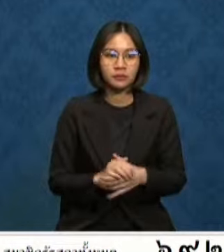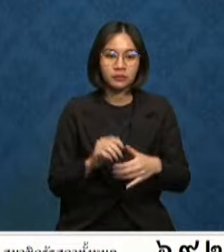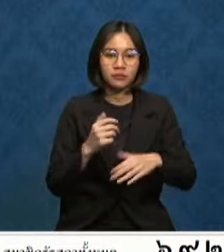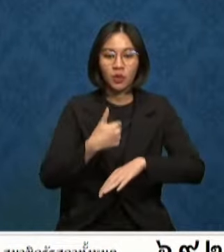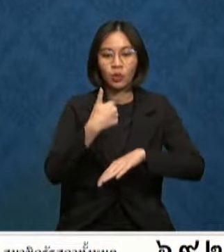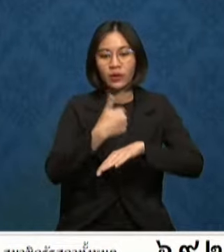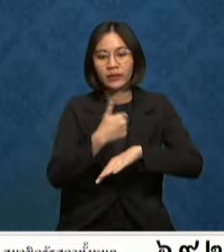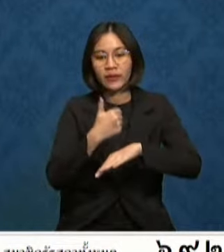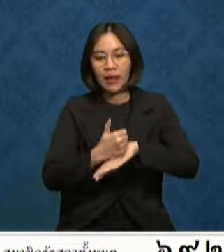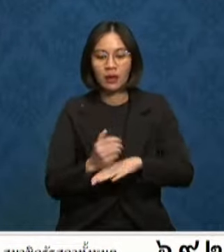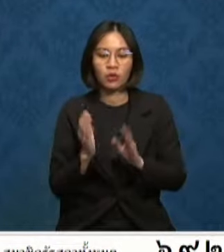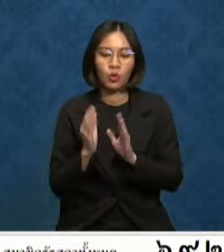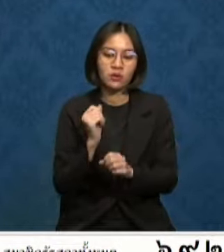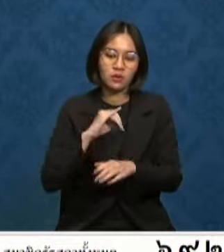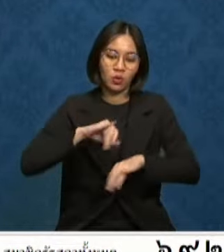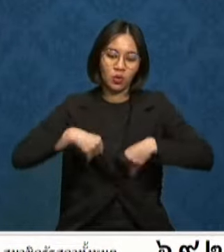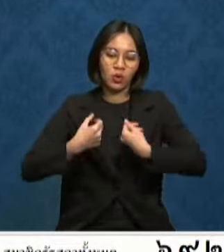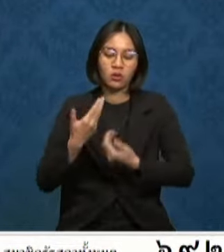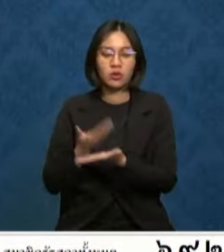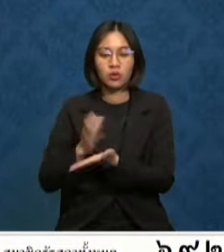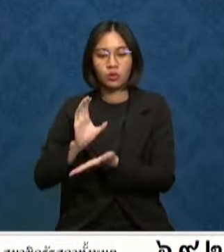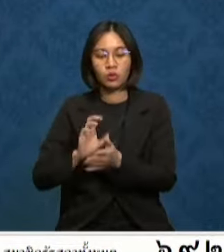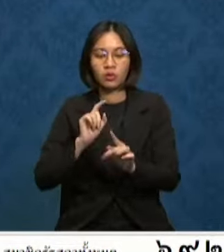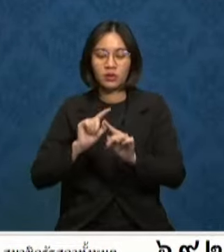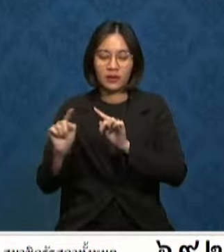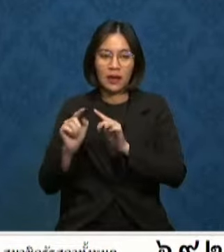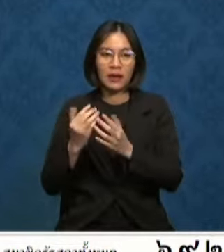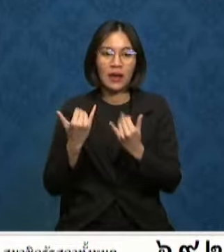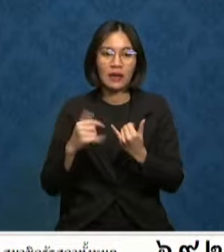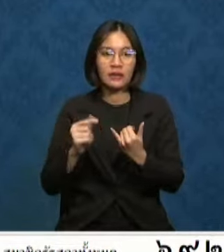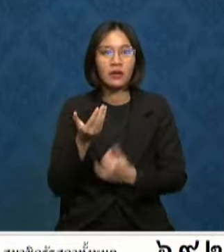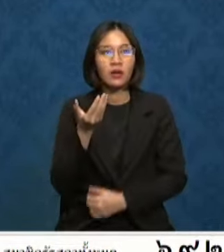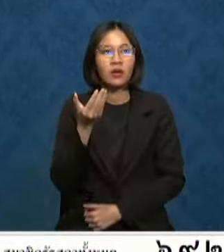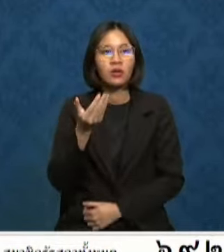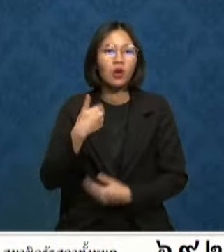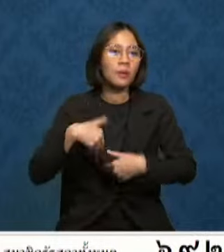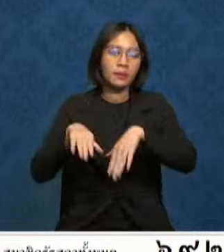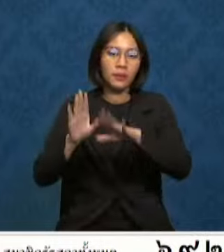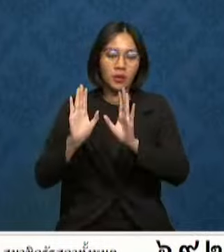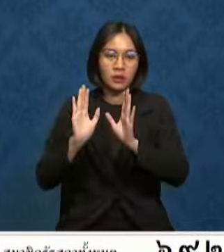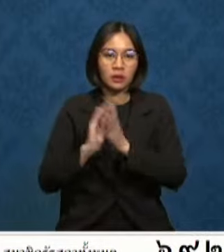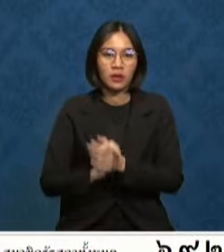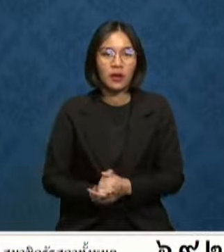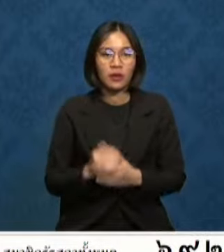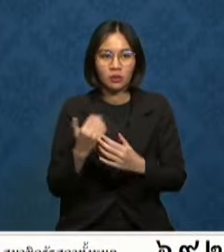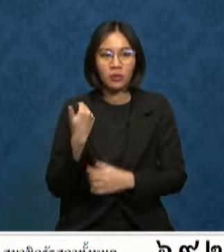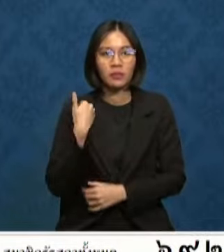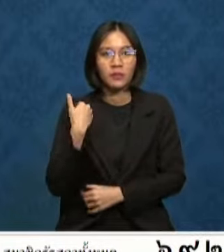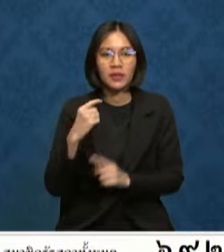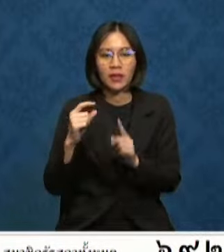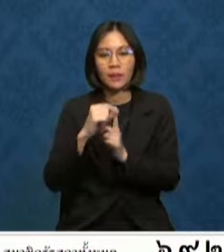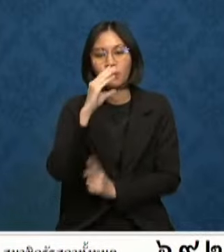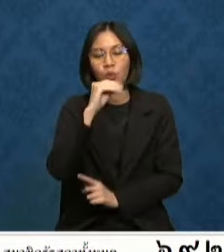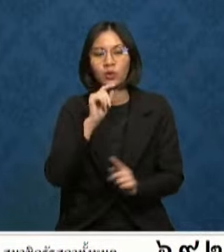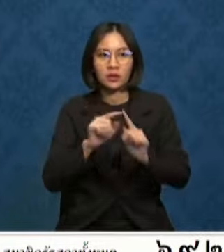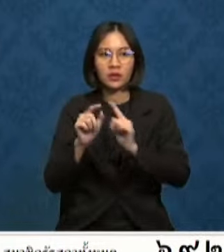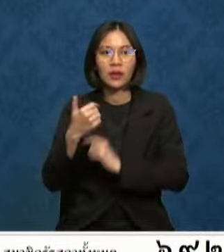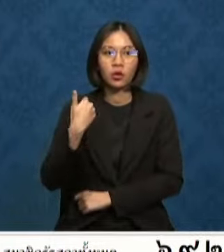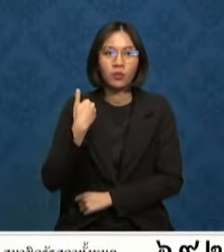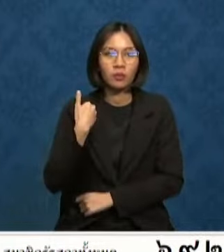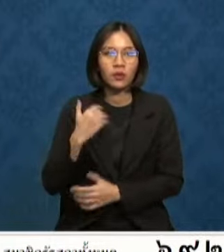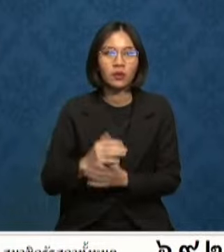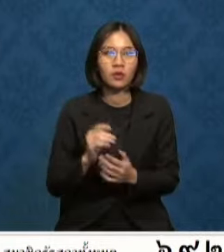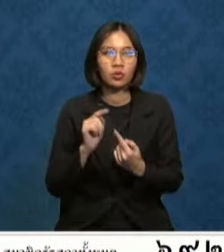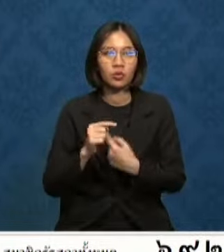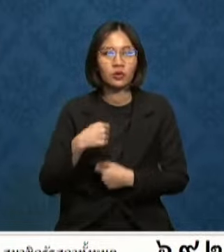ใหญ่ในหน้า smarter นายทุนจริๆ อัี้ก็ขอot it็บ่อยไเถอะมักตองมีวธะกมแบบนี้บ้างมั